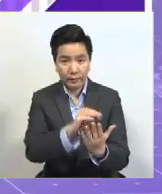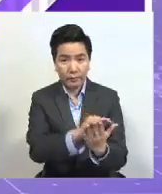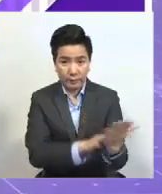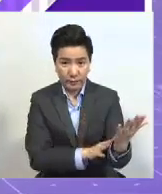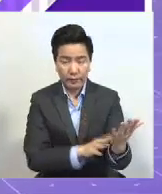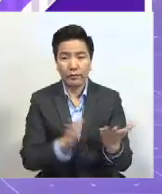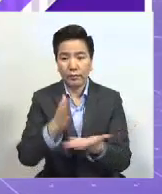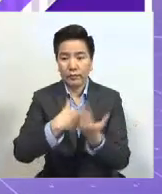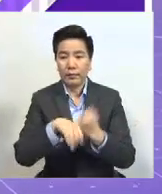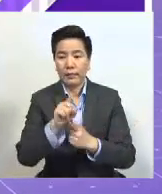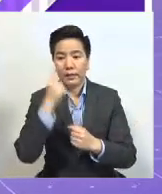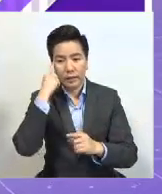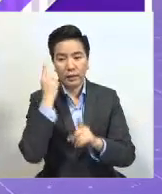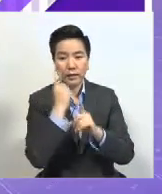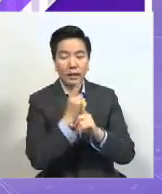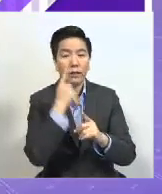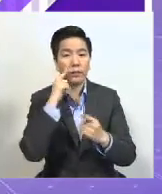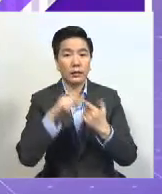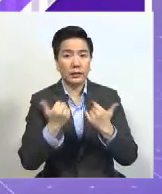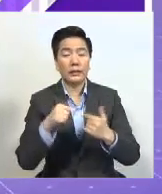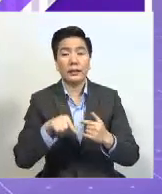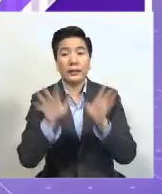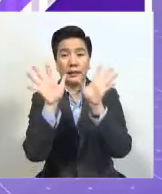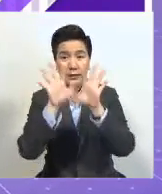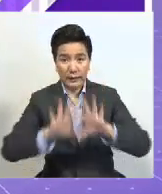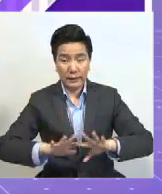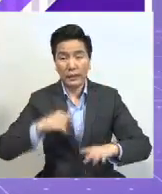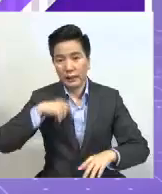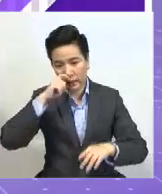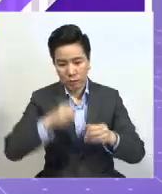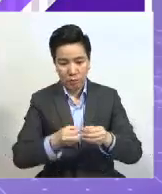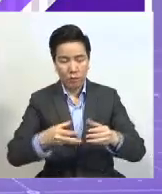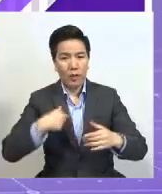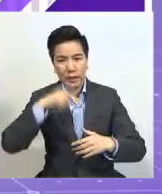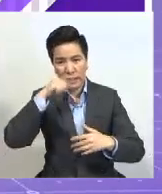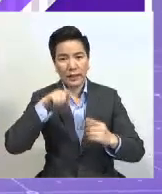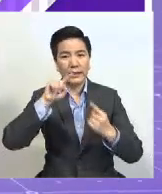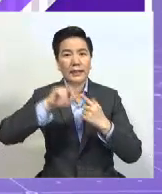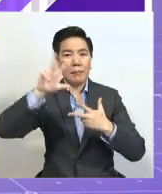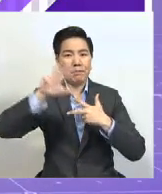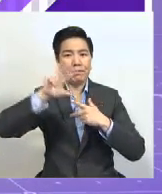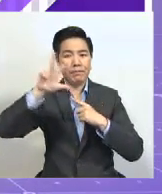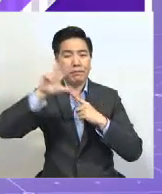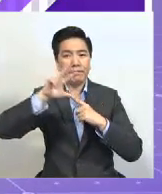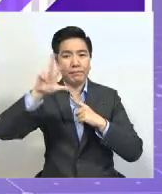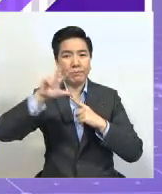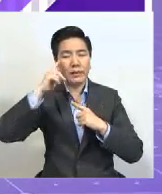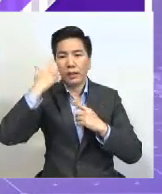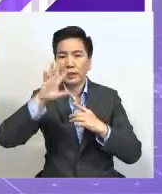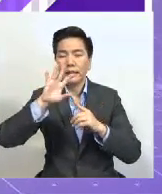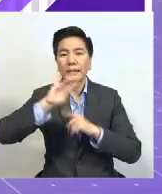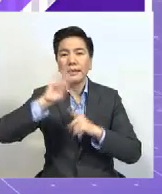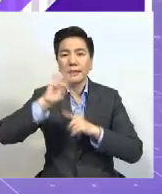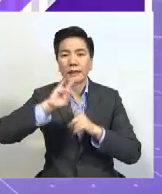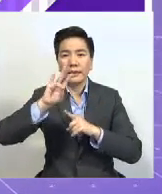มว่าเศรษฐกิจก็คงเป็นไปตามที่คาดการณ์ก็ท่านอาเซียนเราก็จะโตเป็นระดับที่3เป็นระดับที่